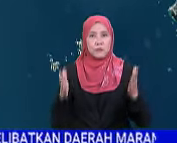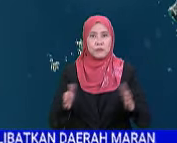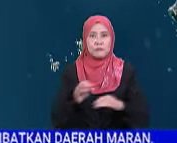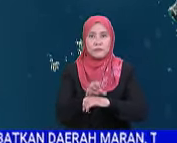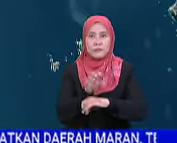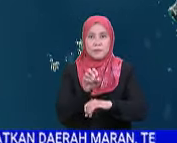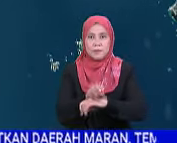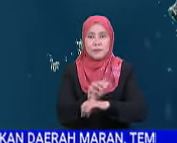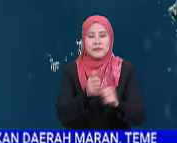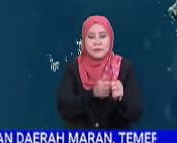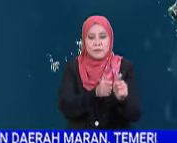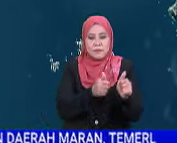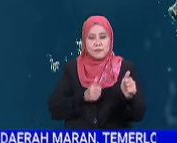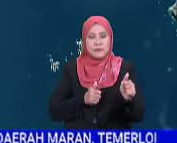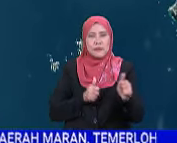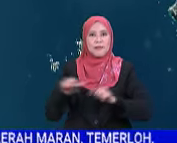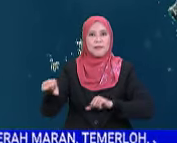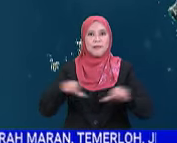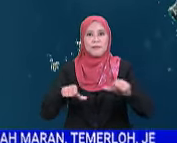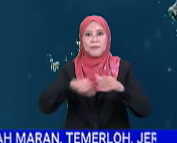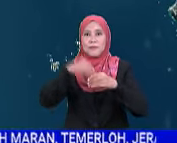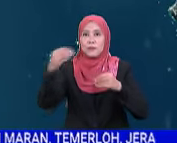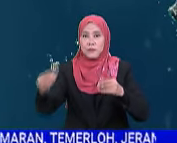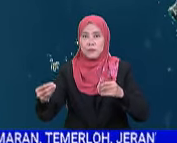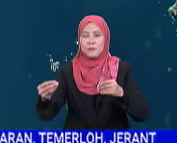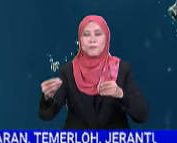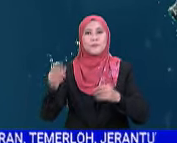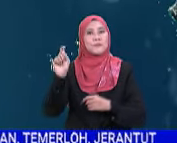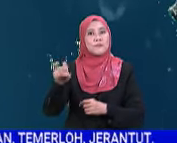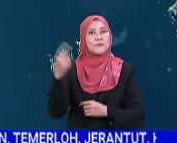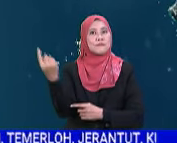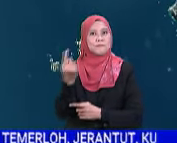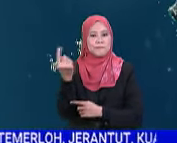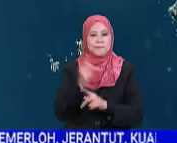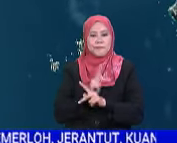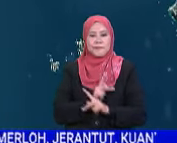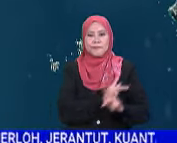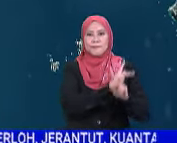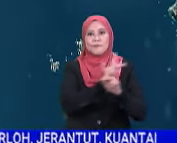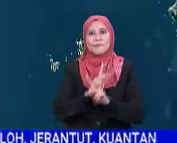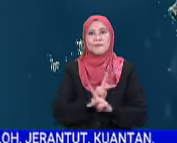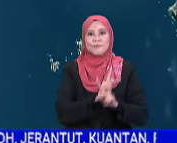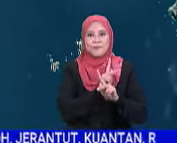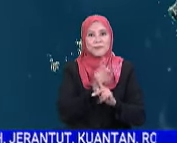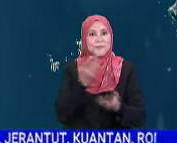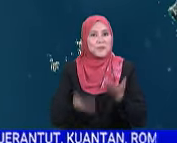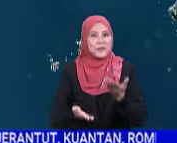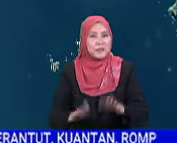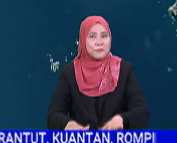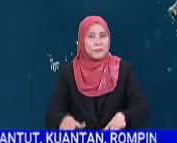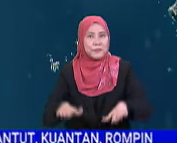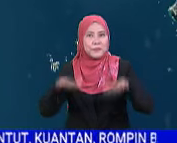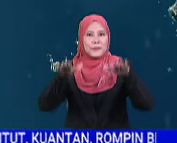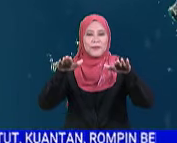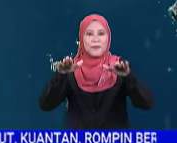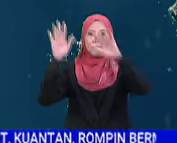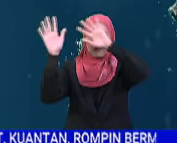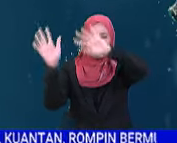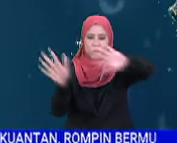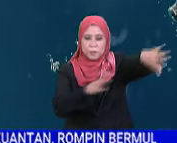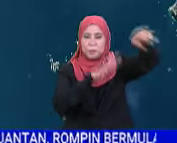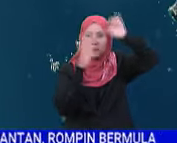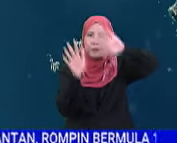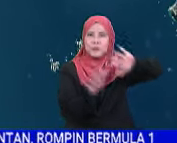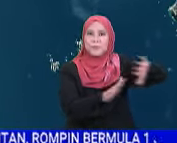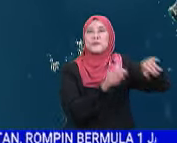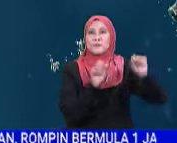dinasihatkan supaya elakkan aktiviti luar dan sentiasa berjaga-jaga dengan kemungkinan banjir dan juga angin kencang